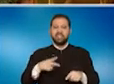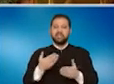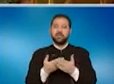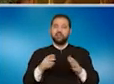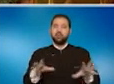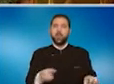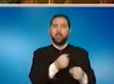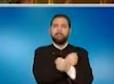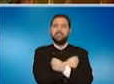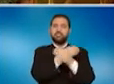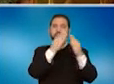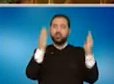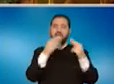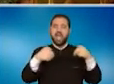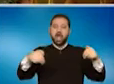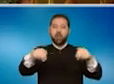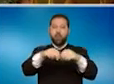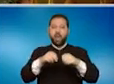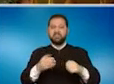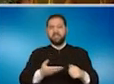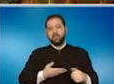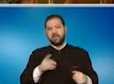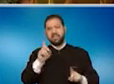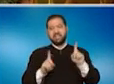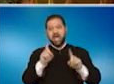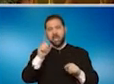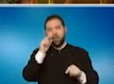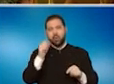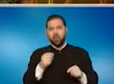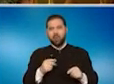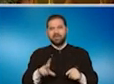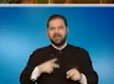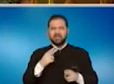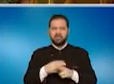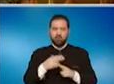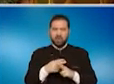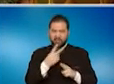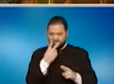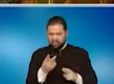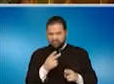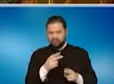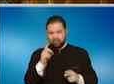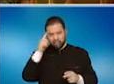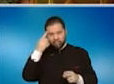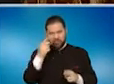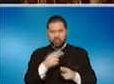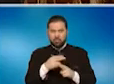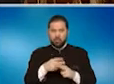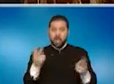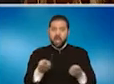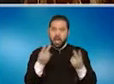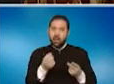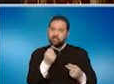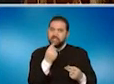Trebuie, Părinte, avem situația în care un om, dacă este bolnav și își recunoaște boala, își caută tratamentul, se